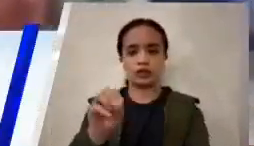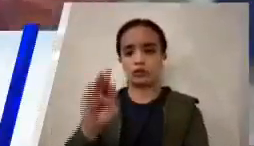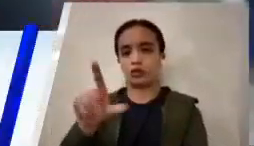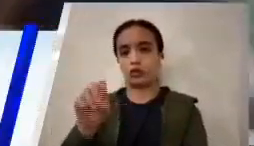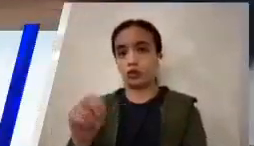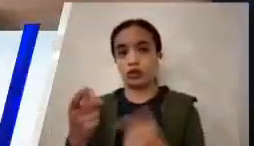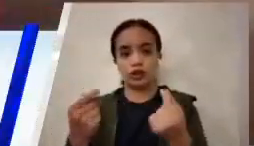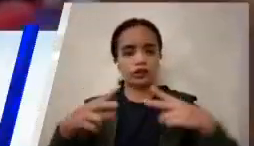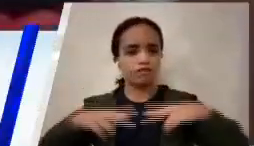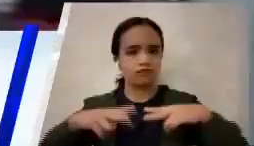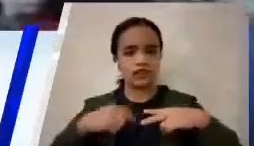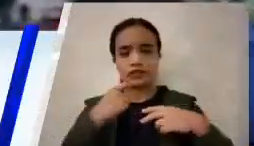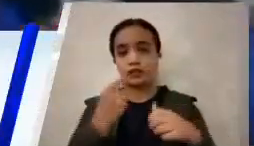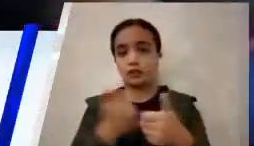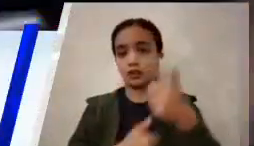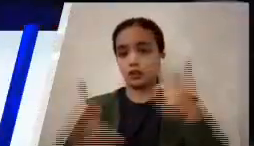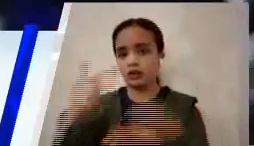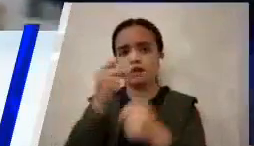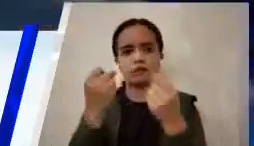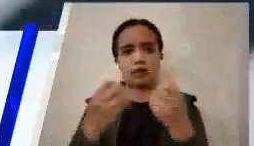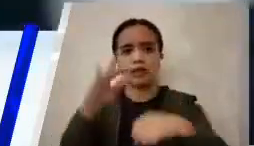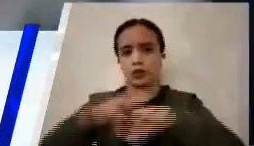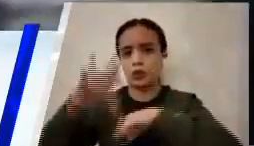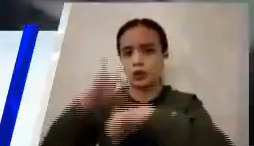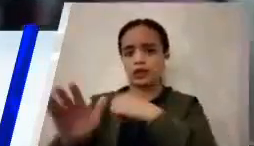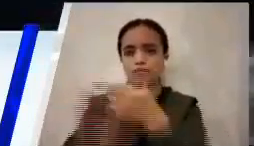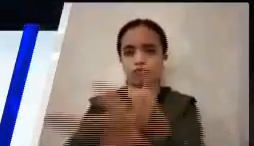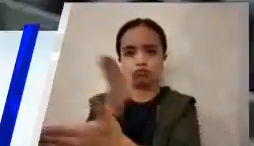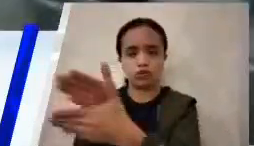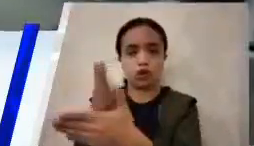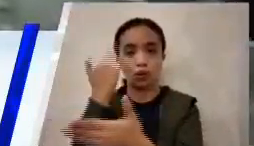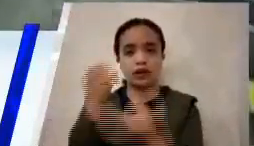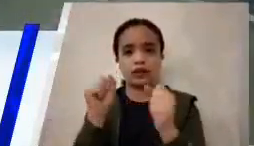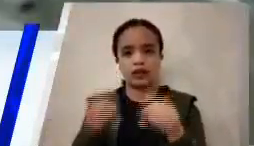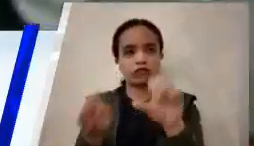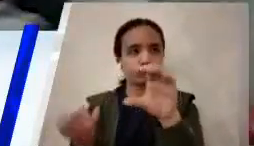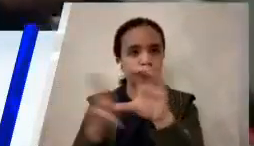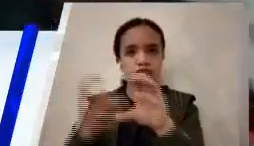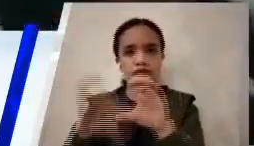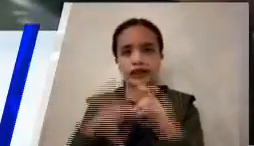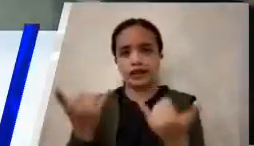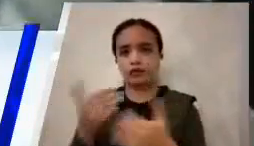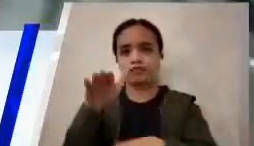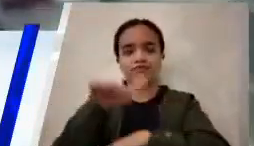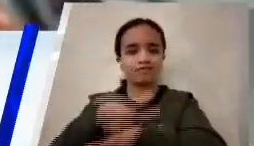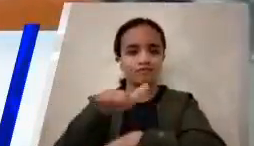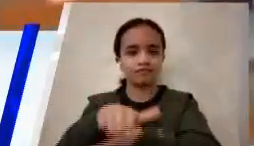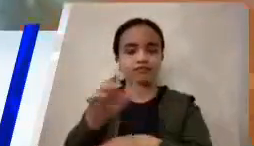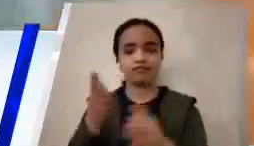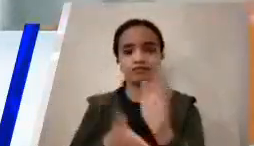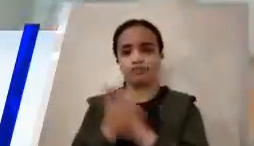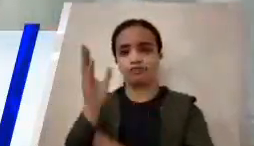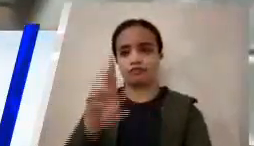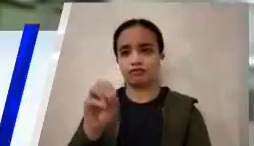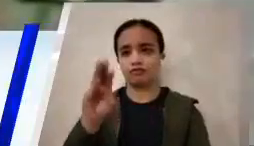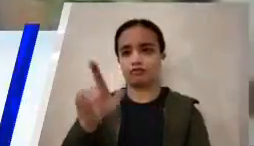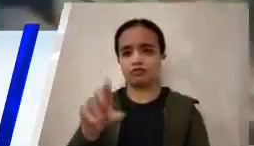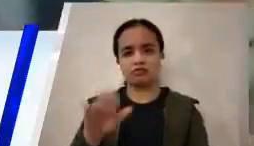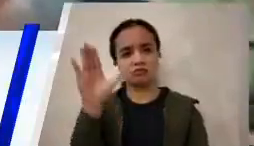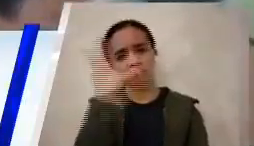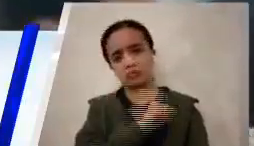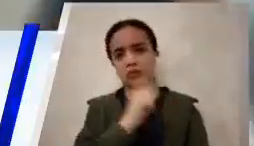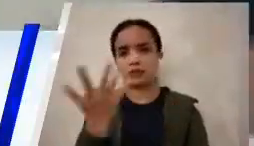ng pier, marami ang maagang pumunta sa Pantalan para humabol sa biyahe ngayong hapon pa Romblon. Sa tala nila, mahigit 2,000 ang mga